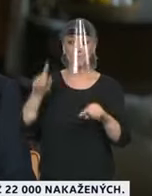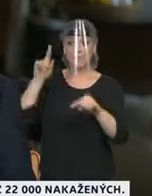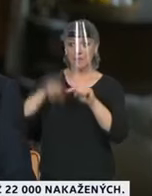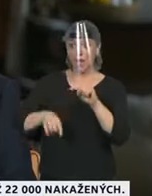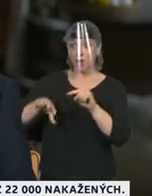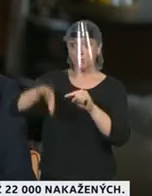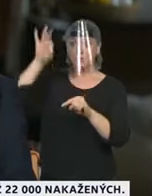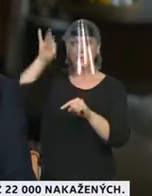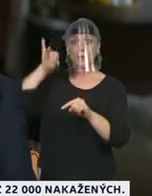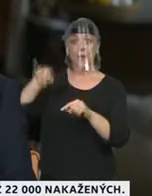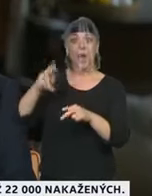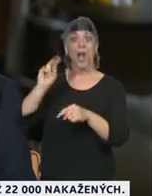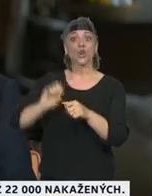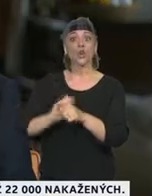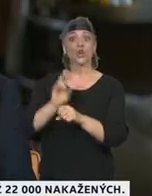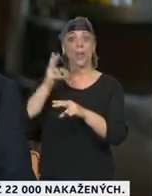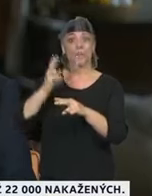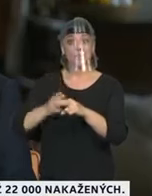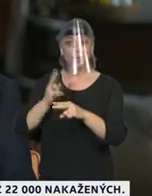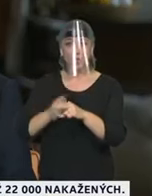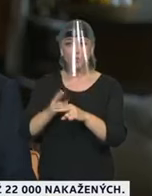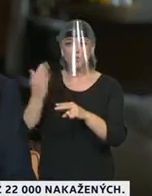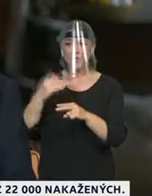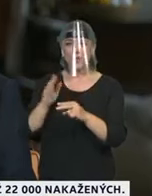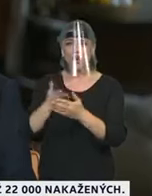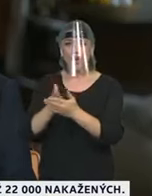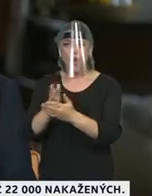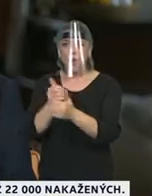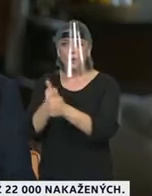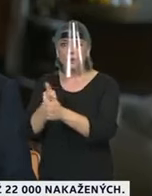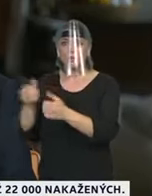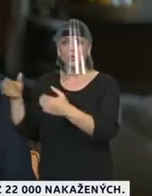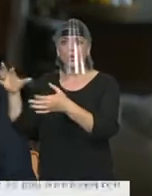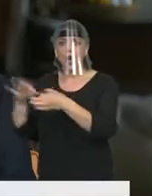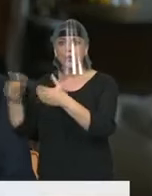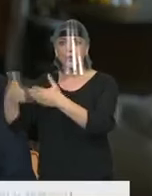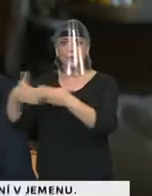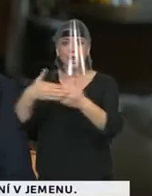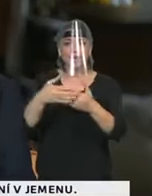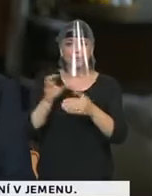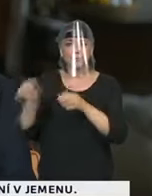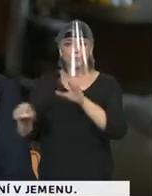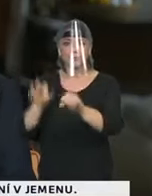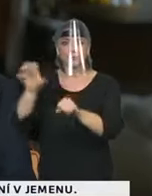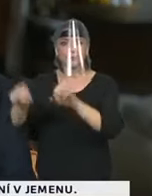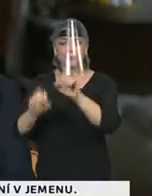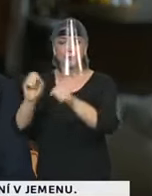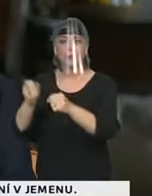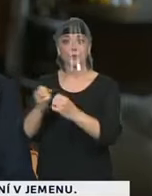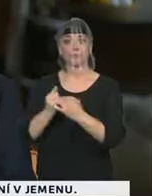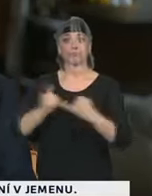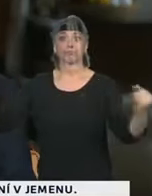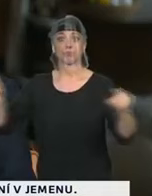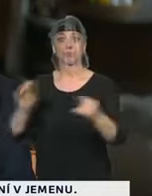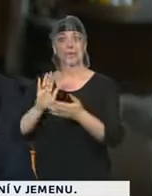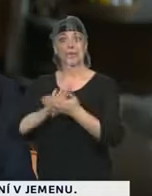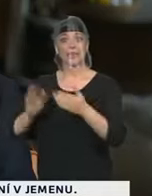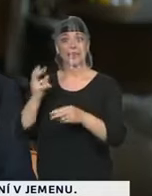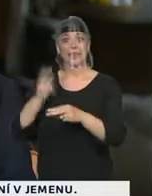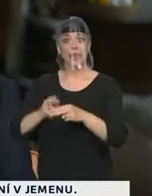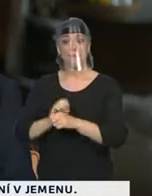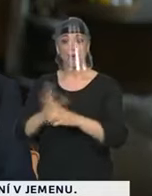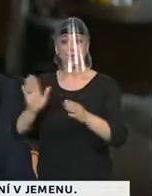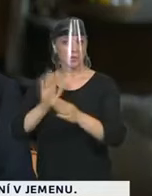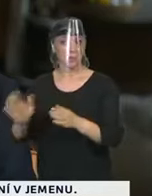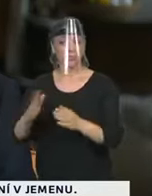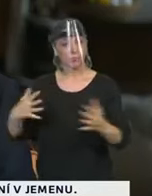nás všechny, izolovat jejich kontakty a tím radikálně zpomalit šíření infekce. Právě díky chytré